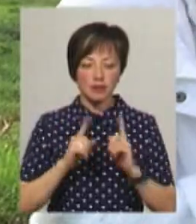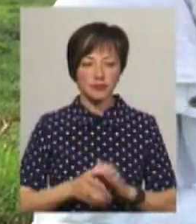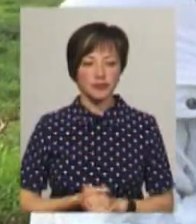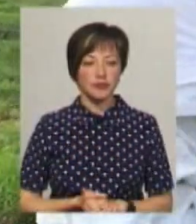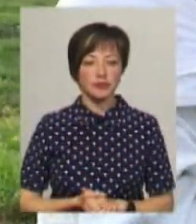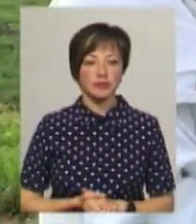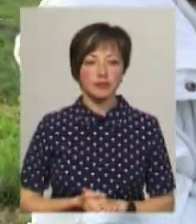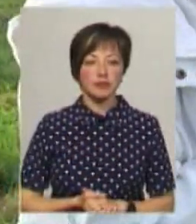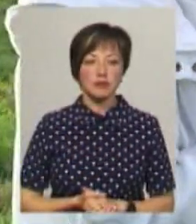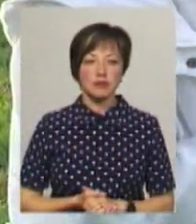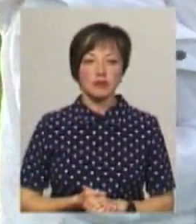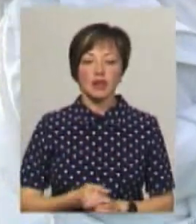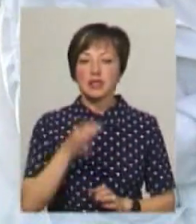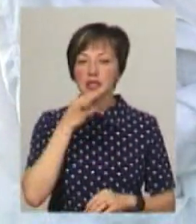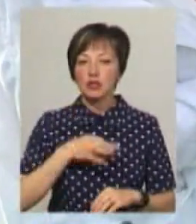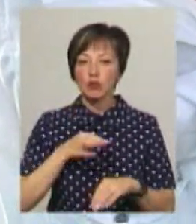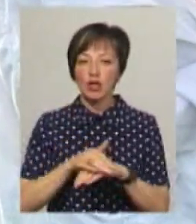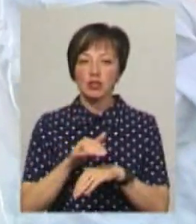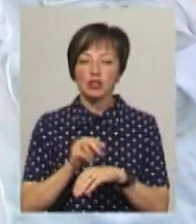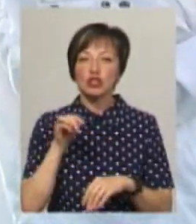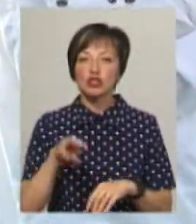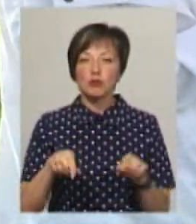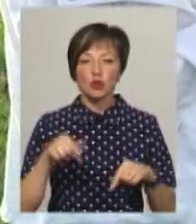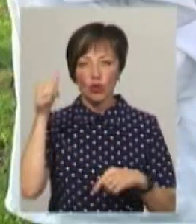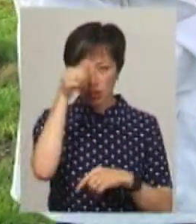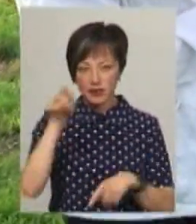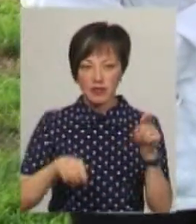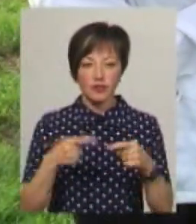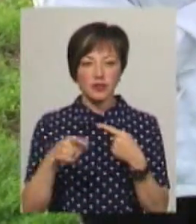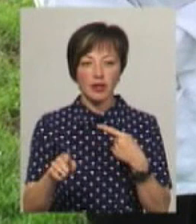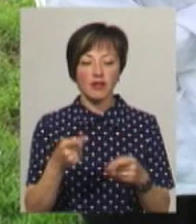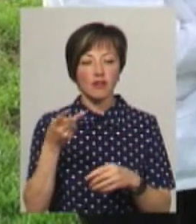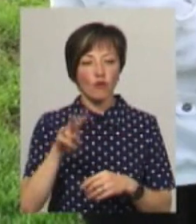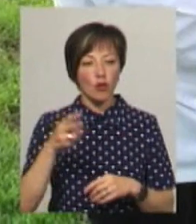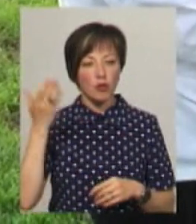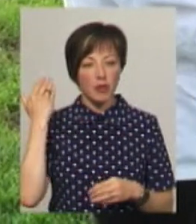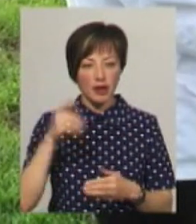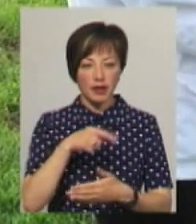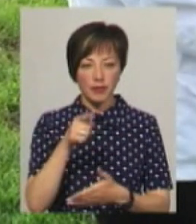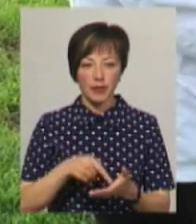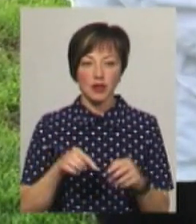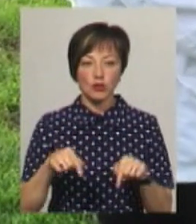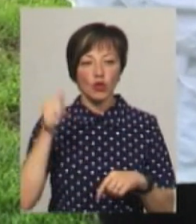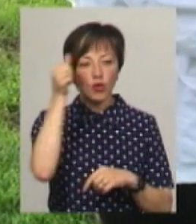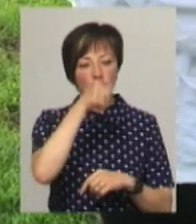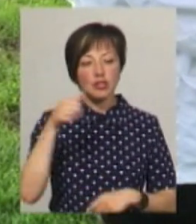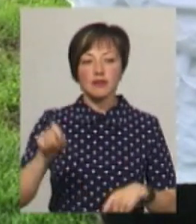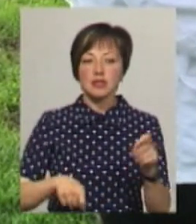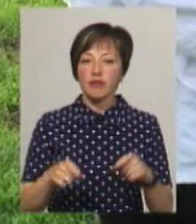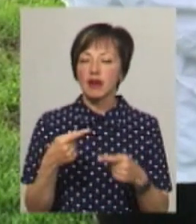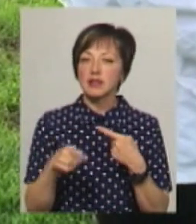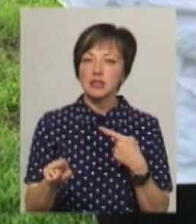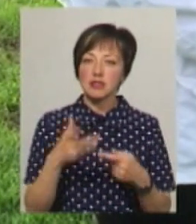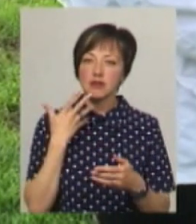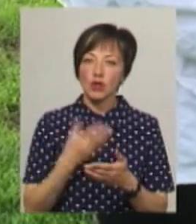Світлана Шевченко. Світлано, скажіть, будь ласка, чим цьогорічний фестиваль відрізняється від двох попередніх? Цьогорічний фестиваль